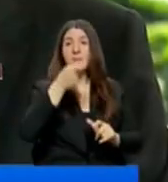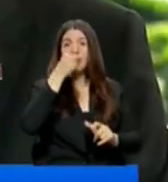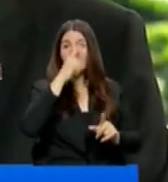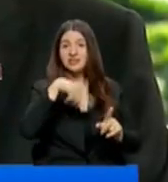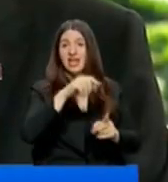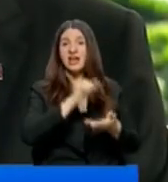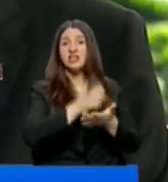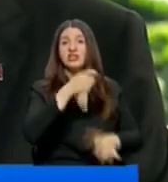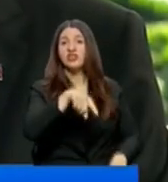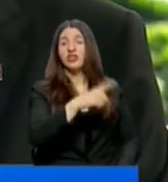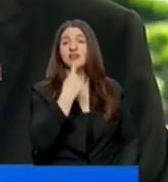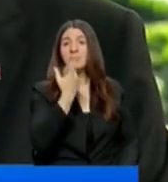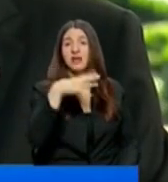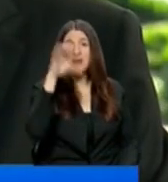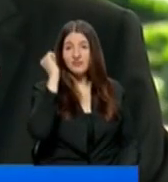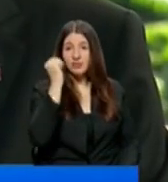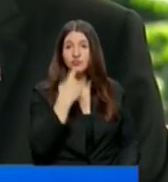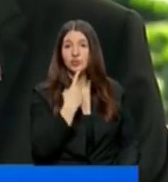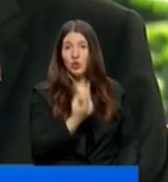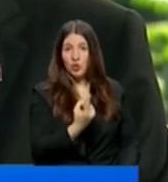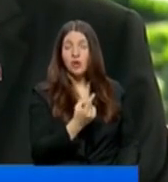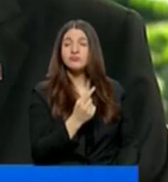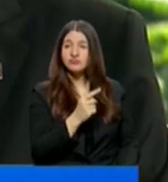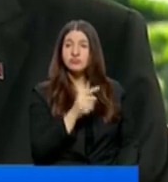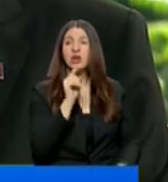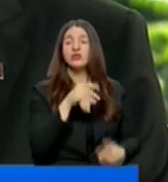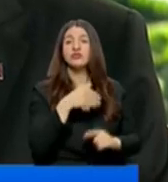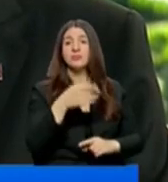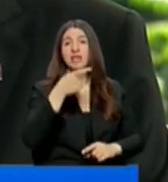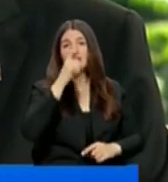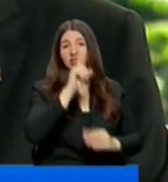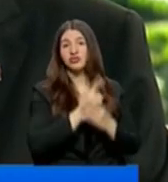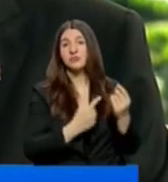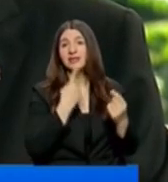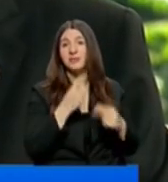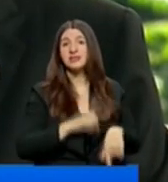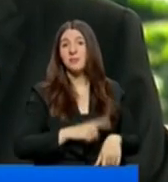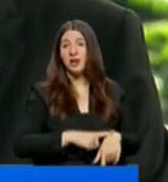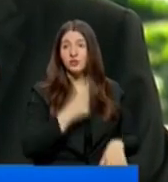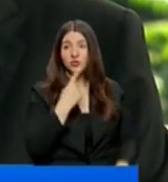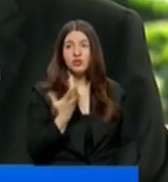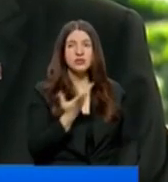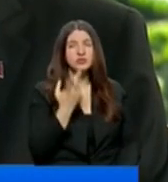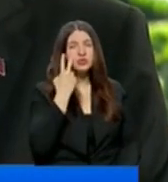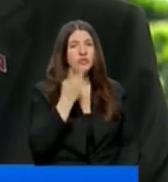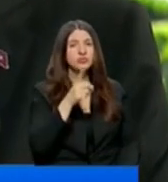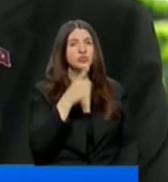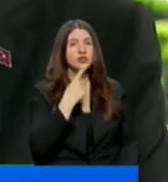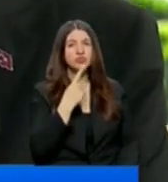Majestelerin gazetecileri diye bir kavram öyle. Tutturuyor. Evet. Onun dışında mesela kral çıplak demenin zamanıdır diyor. Evet. Nasıl buldunuz